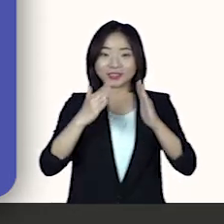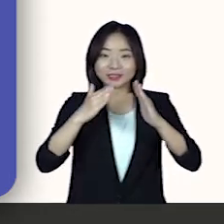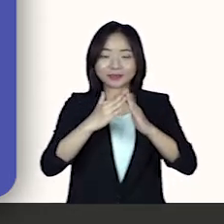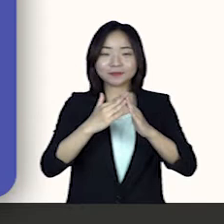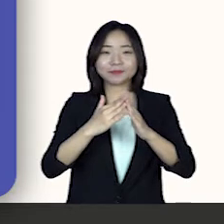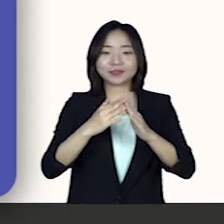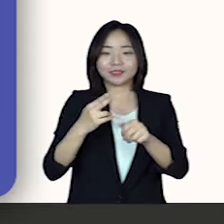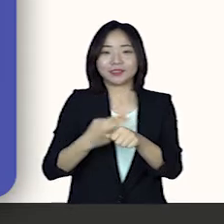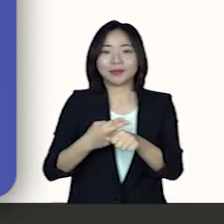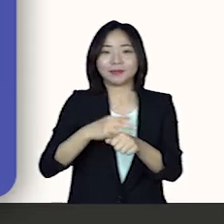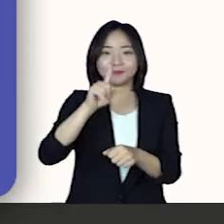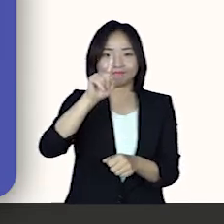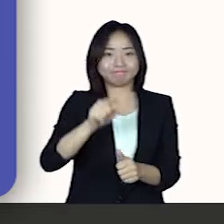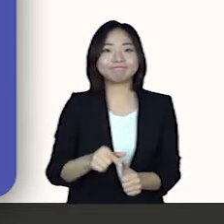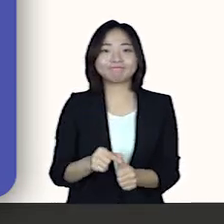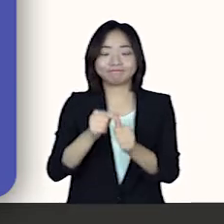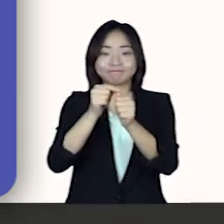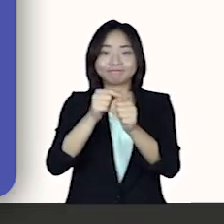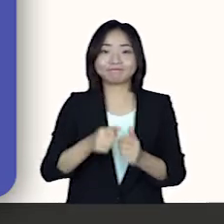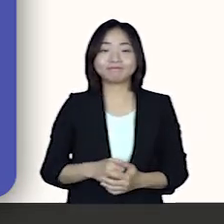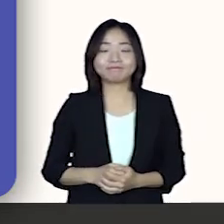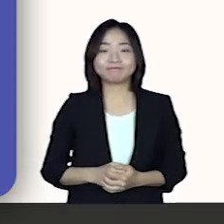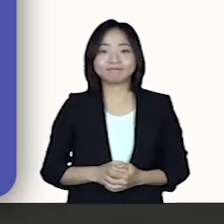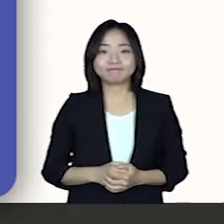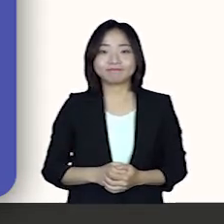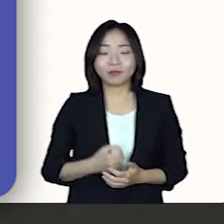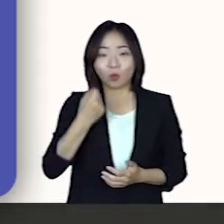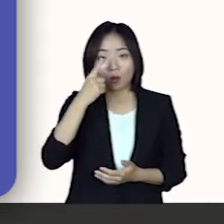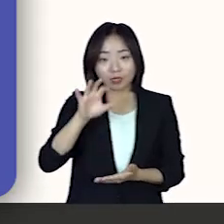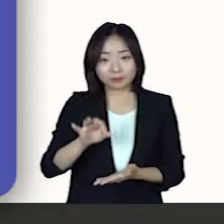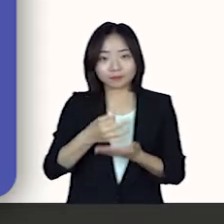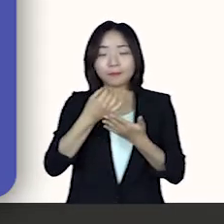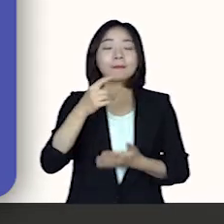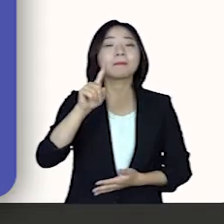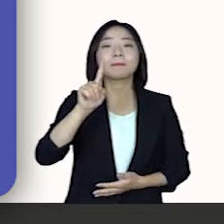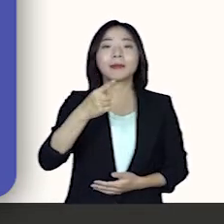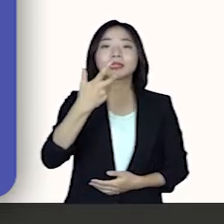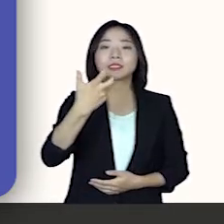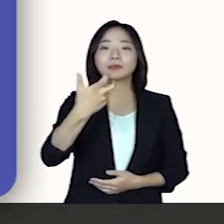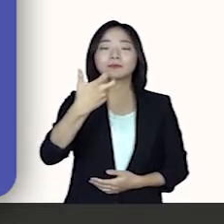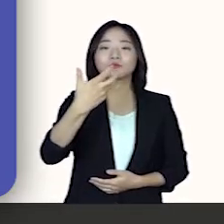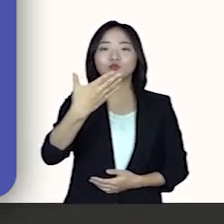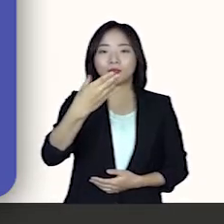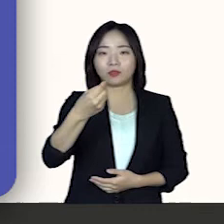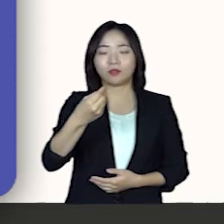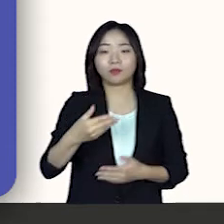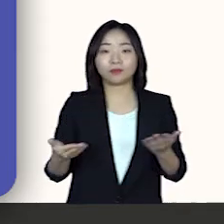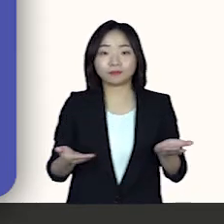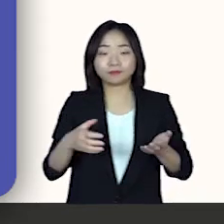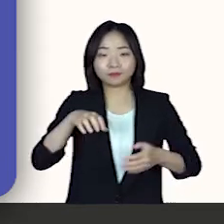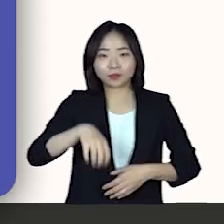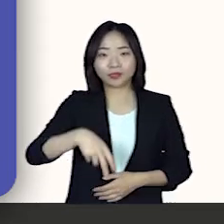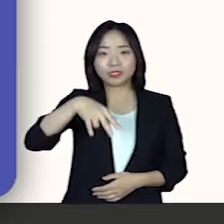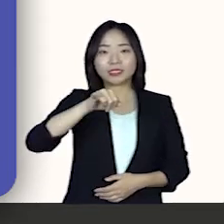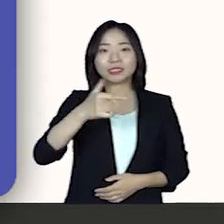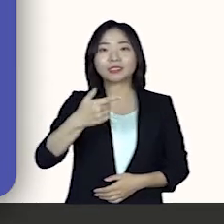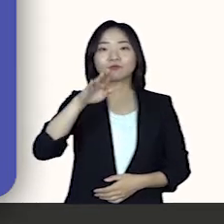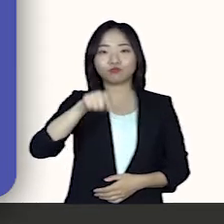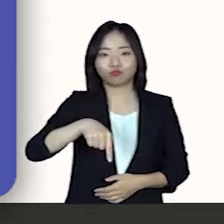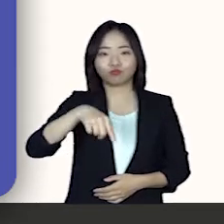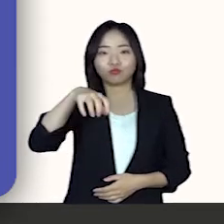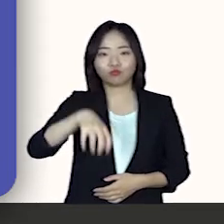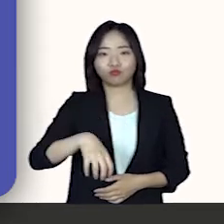보육교사 1명을 모집합니다. 임금은 월급 179만원이며 근무지는 천안시 동남구